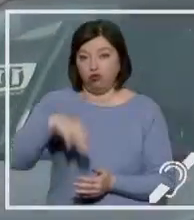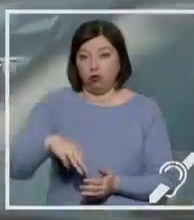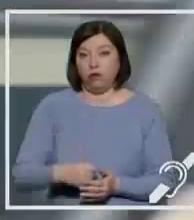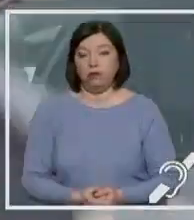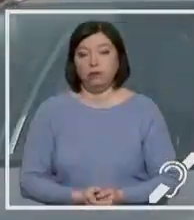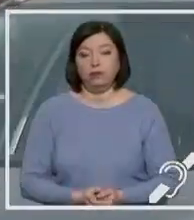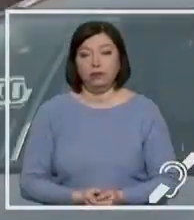amendă